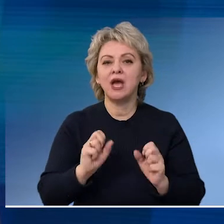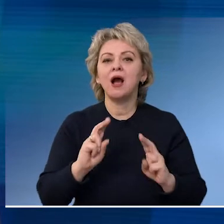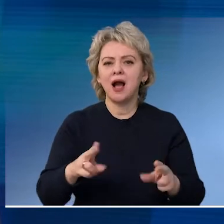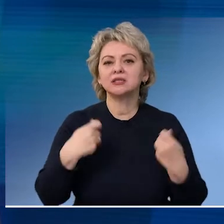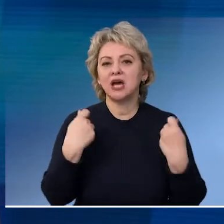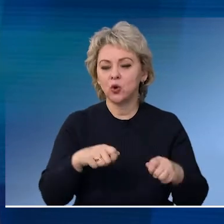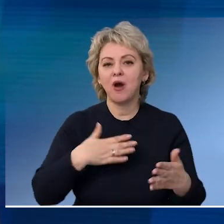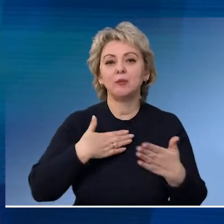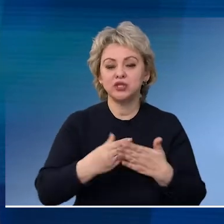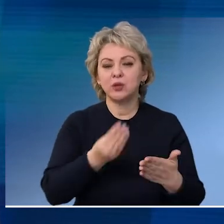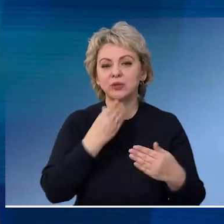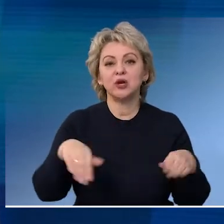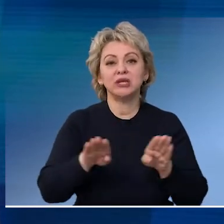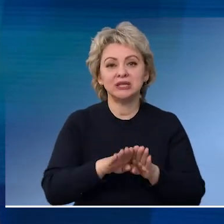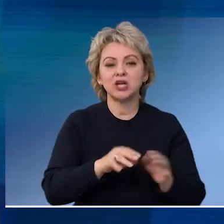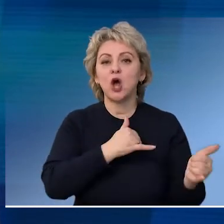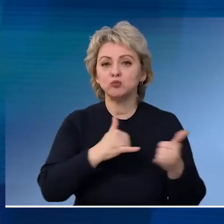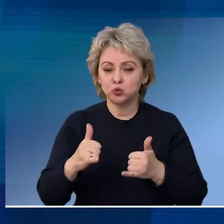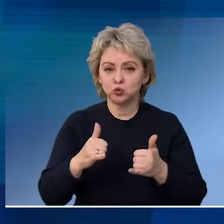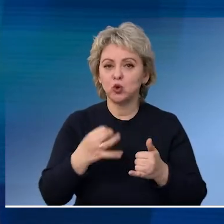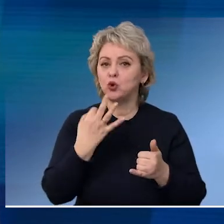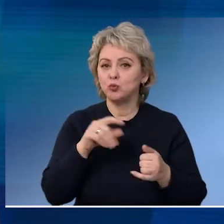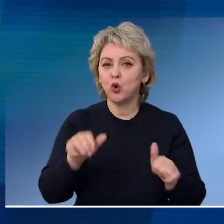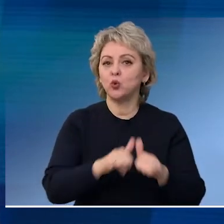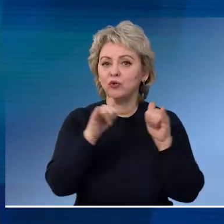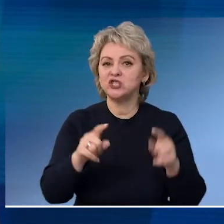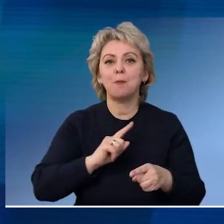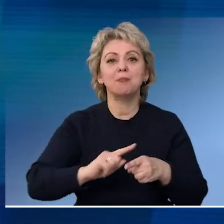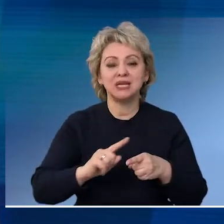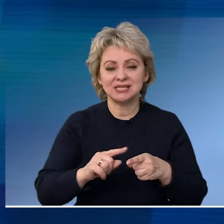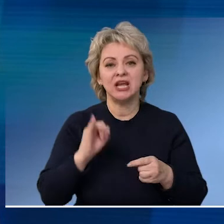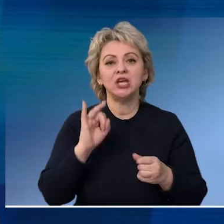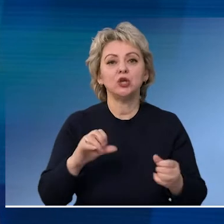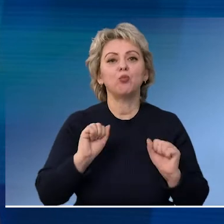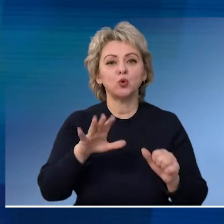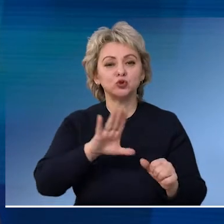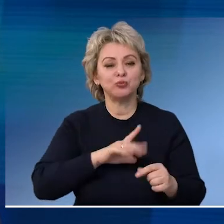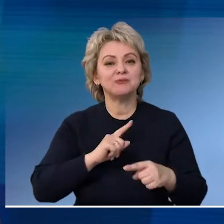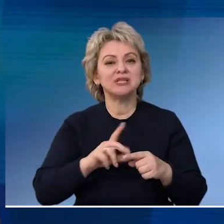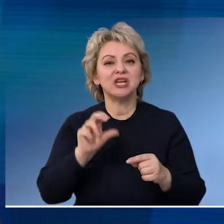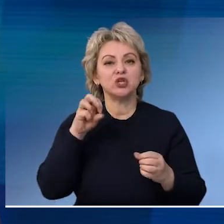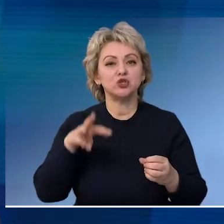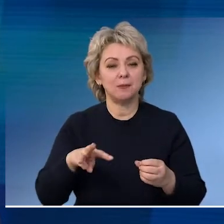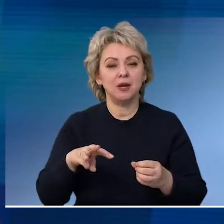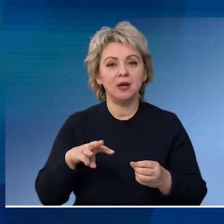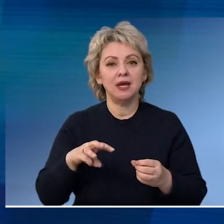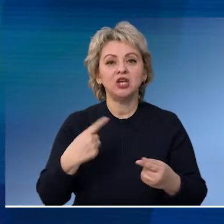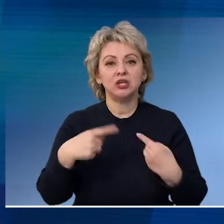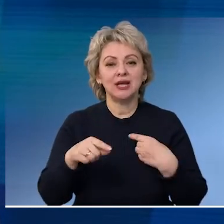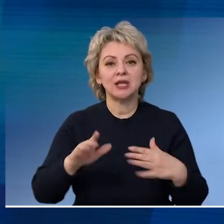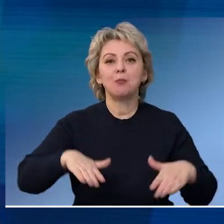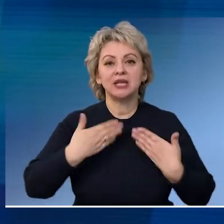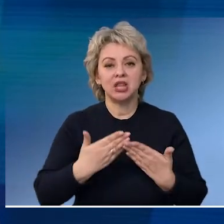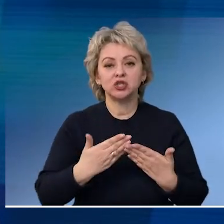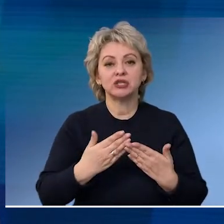услуги, как торговле, как общественному питанию, так и бытовому обслуживанию, он растет очень быстро и, может быть, даже быстрее, чем